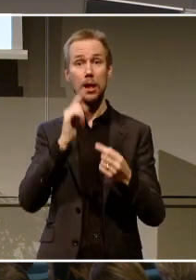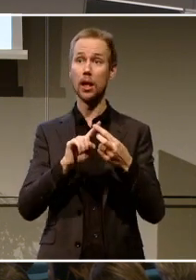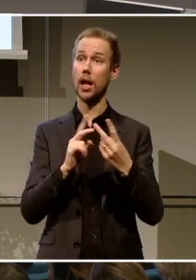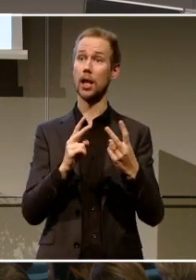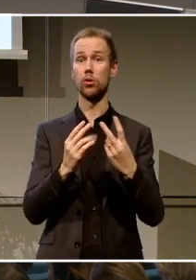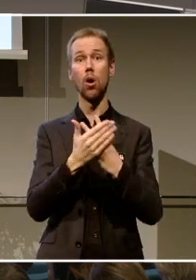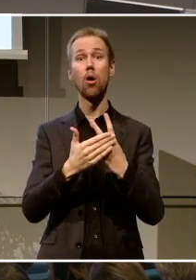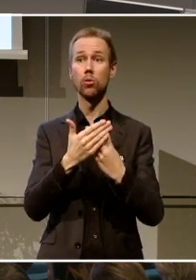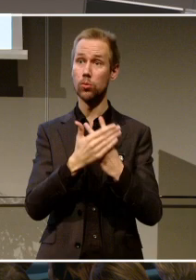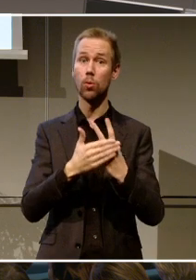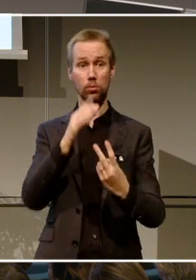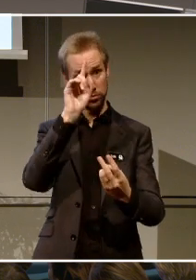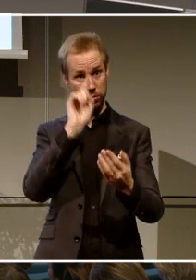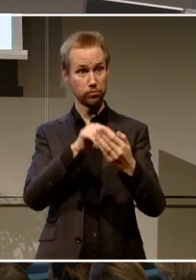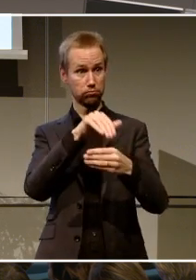och förmågan att göra det.